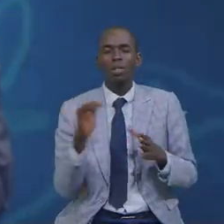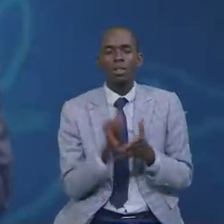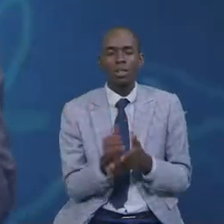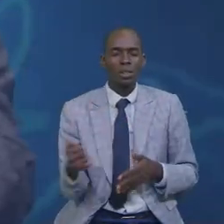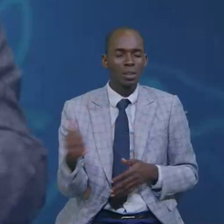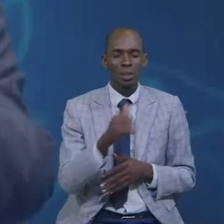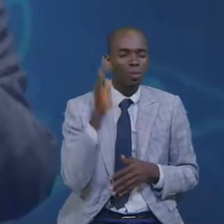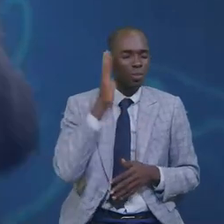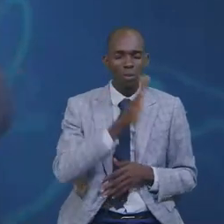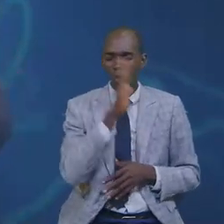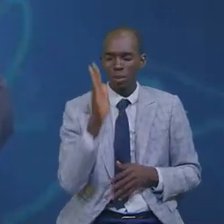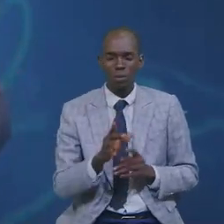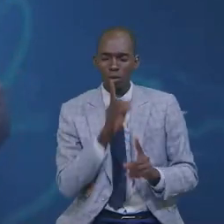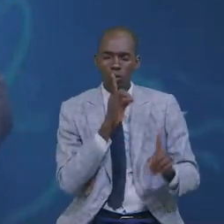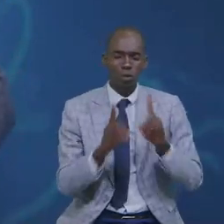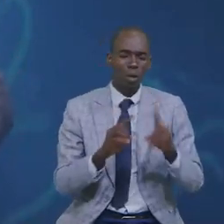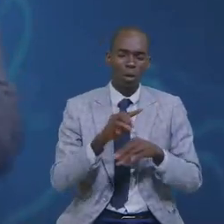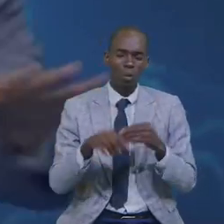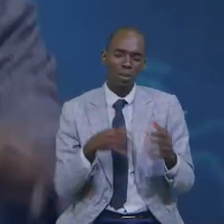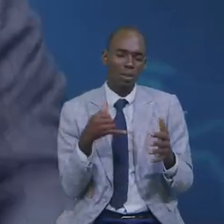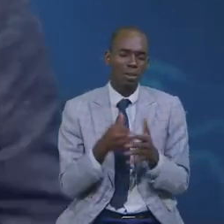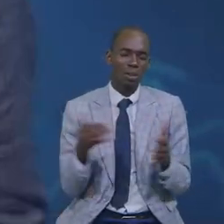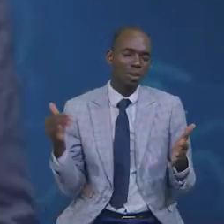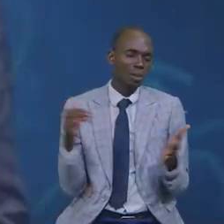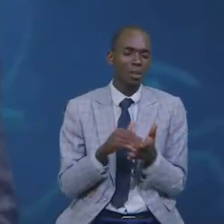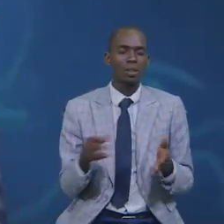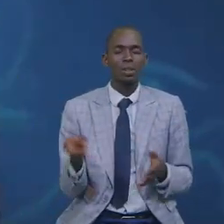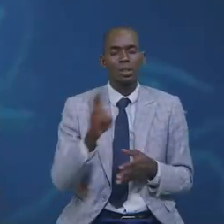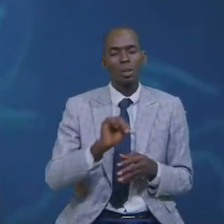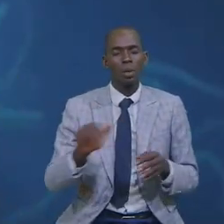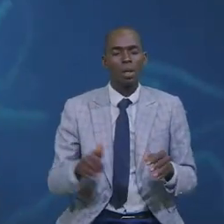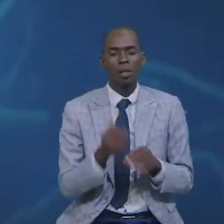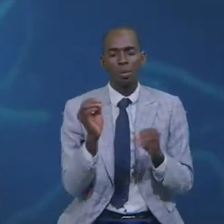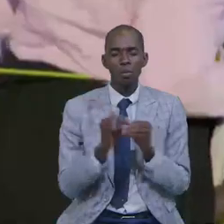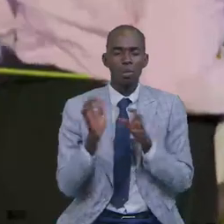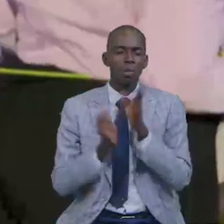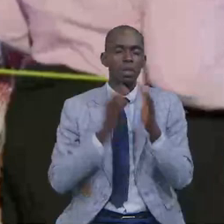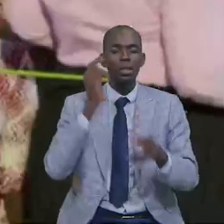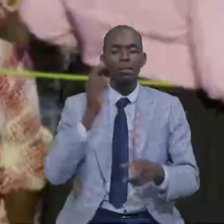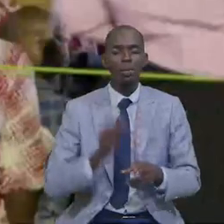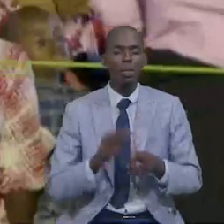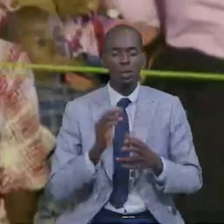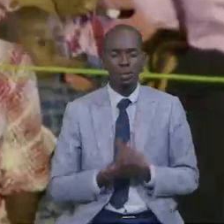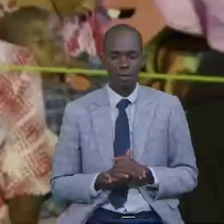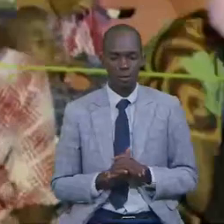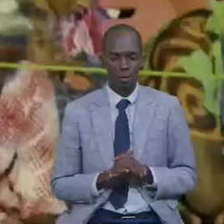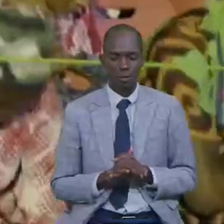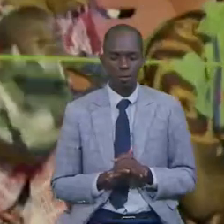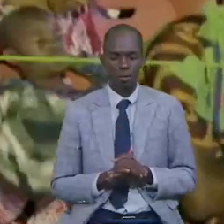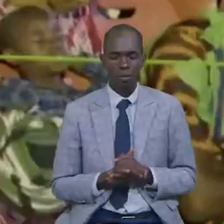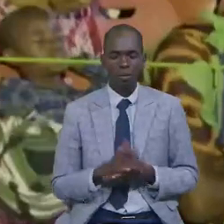toi pour ne plus jamais en parler contre eux au nom de Jésus